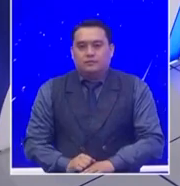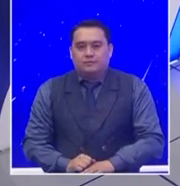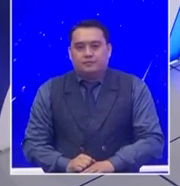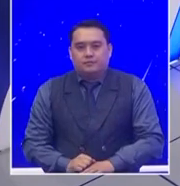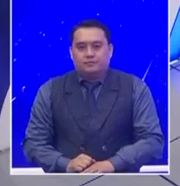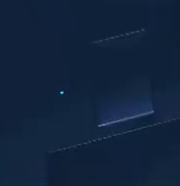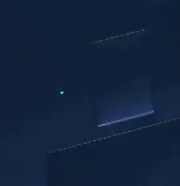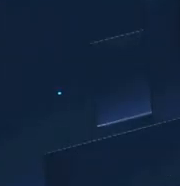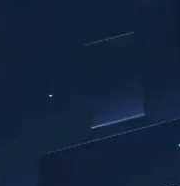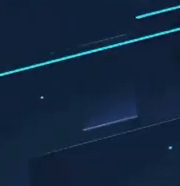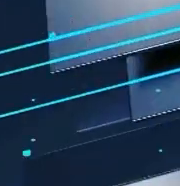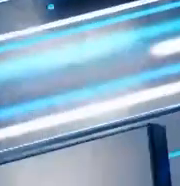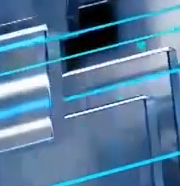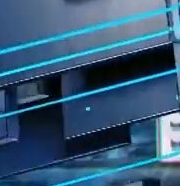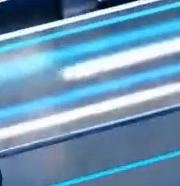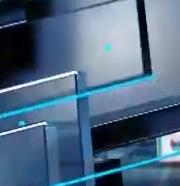аңдатпа.